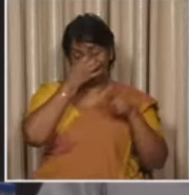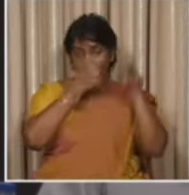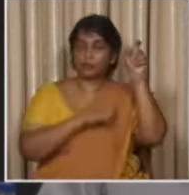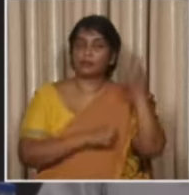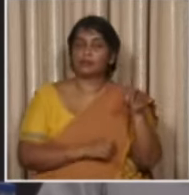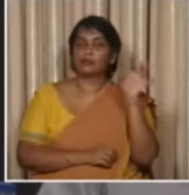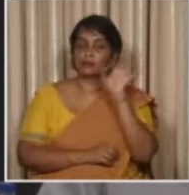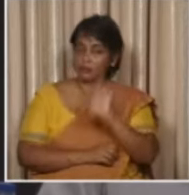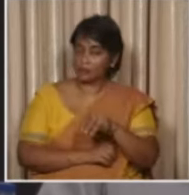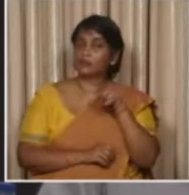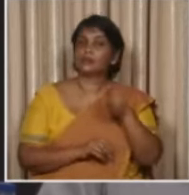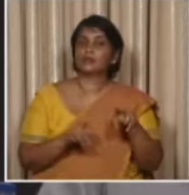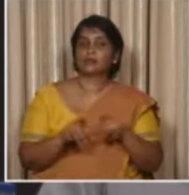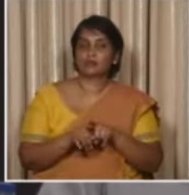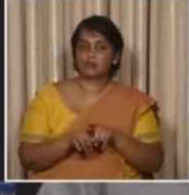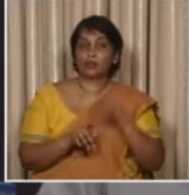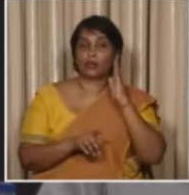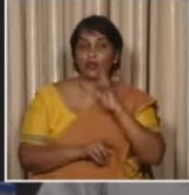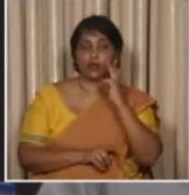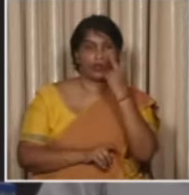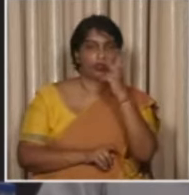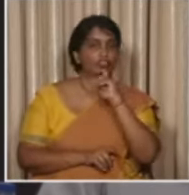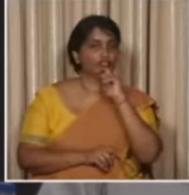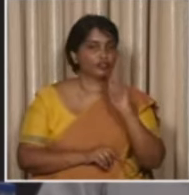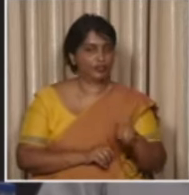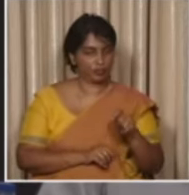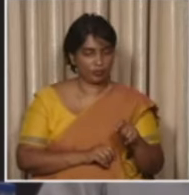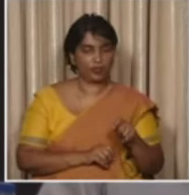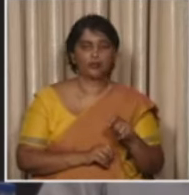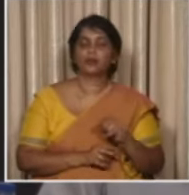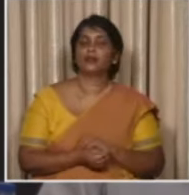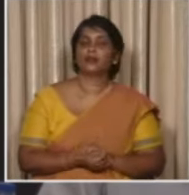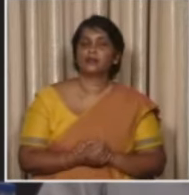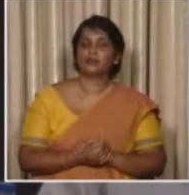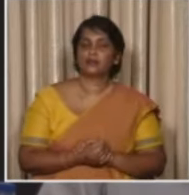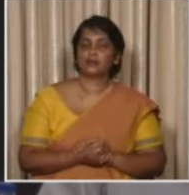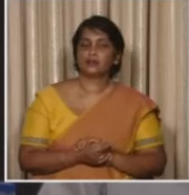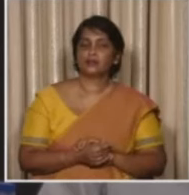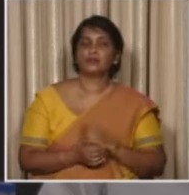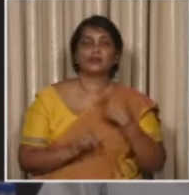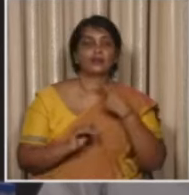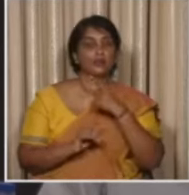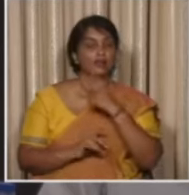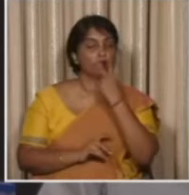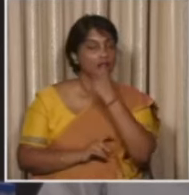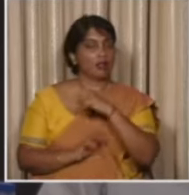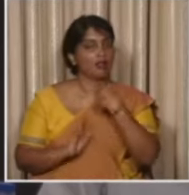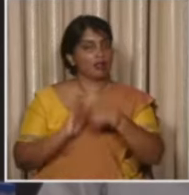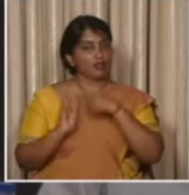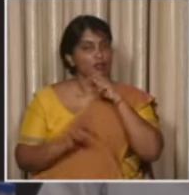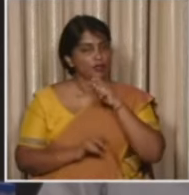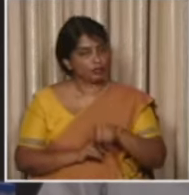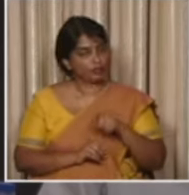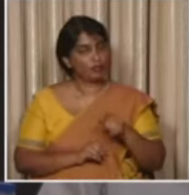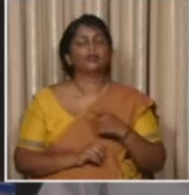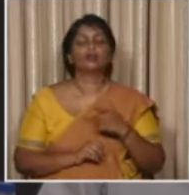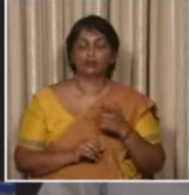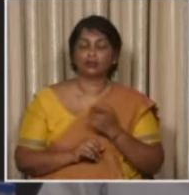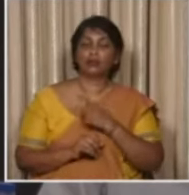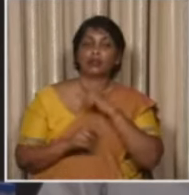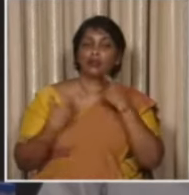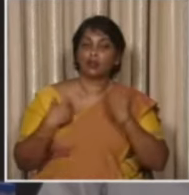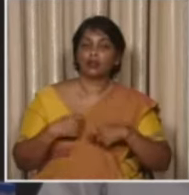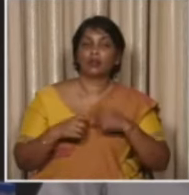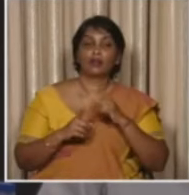කරලා, ඒ වගේම 2 foreign judges, 1 foreign investigator, 2 local judge, 1 local investigator, 1 president